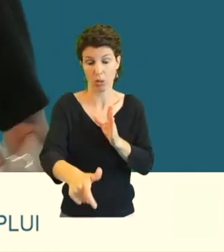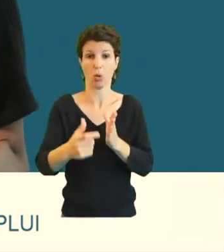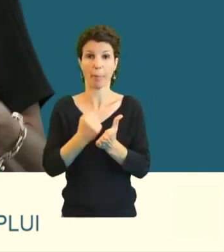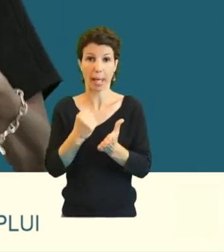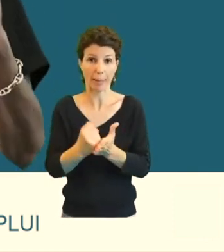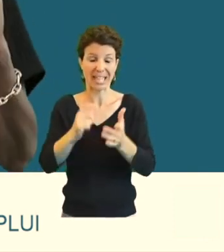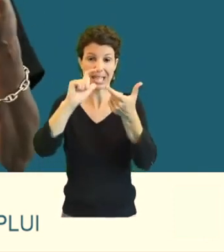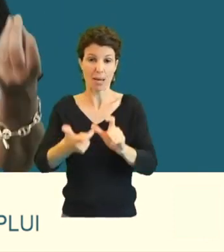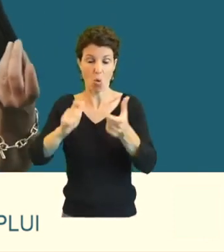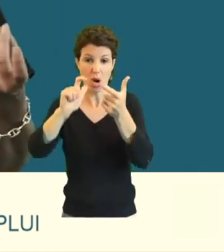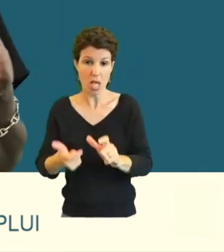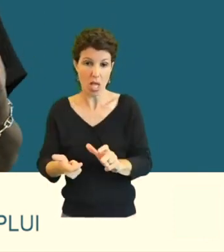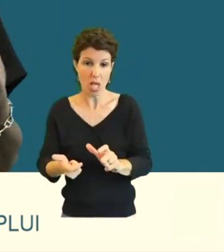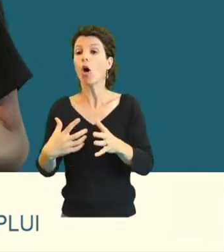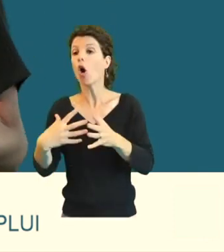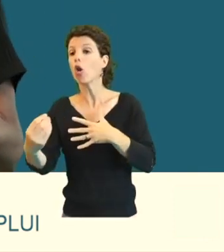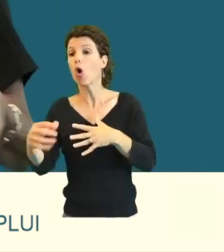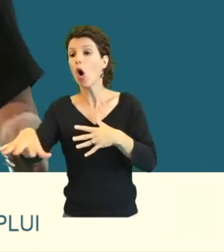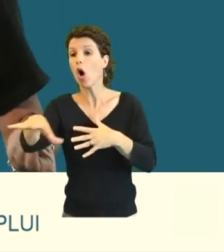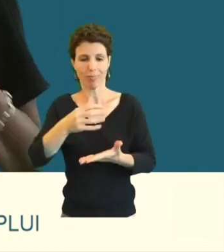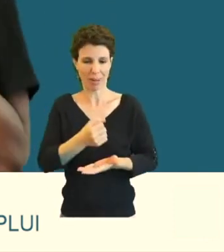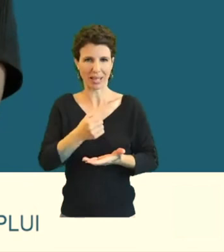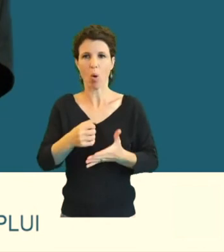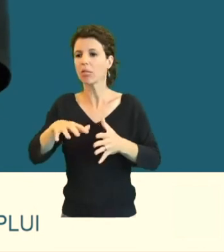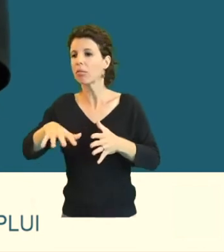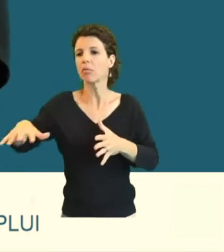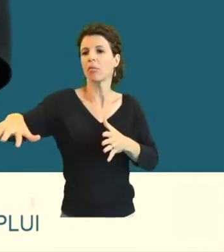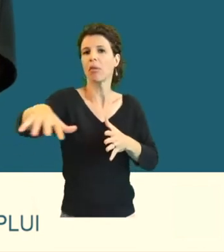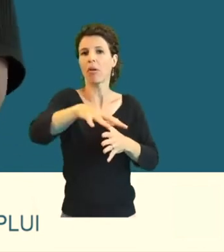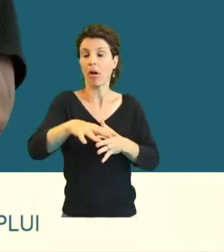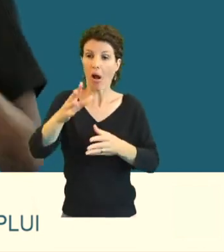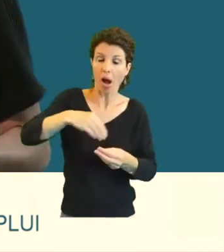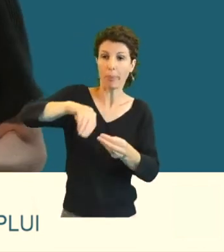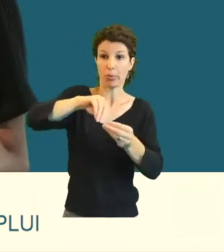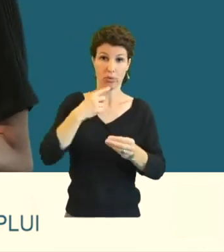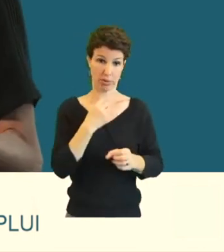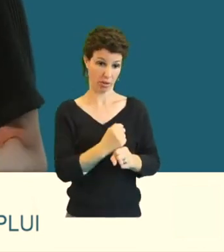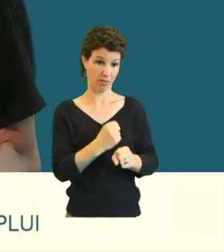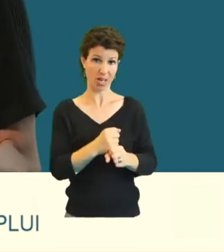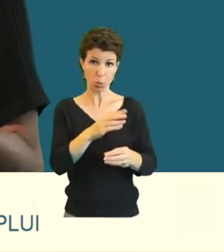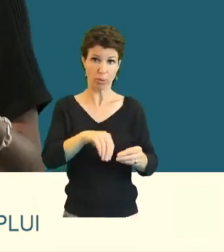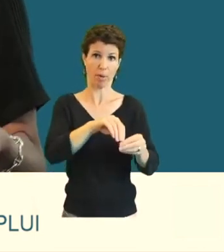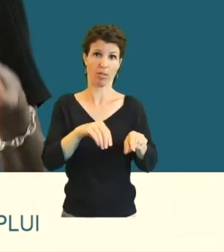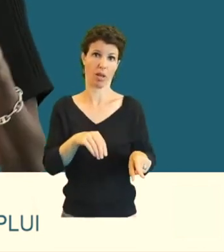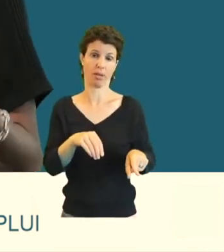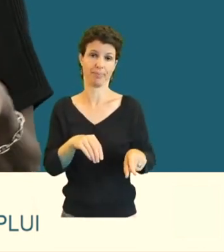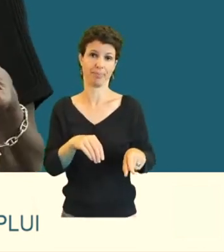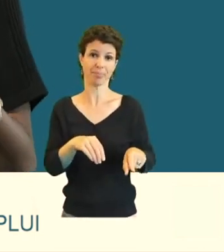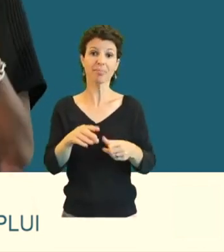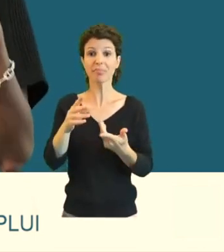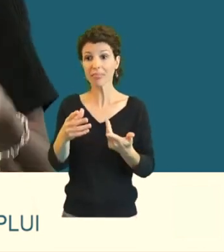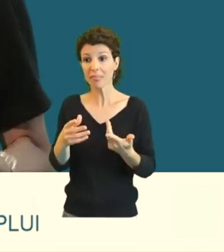des zones qu'on peut considérer comme patrimoniales, bon, c'est un travail supplémentaire. Et en plus, on va